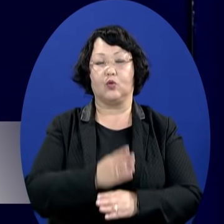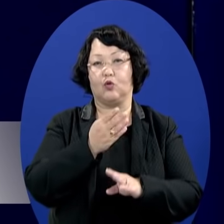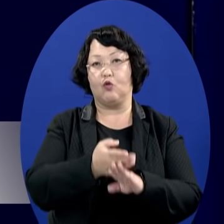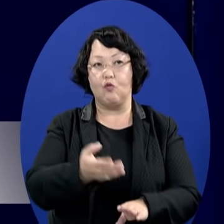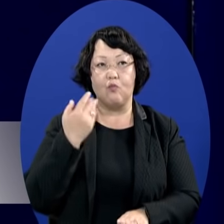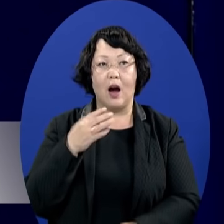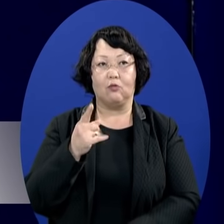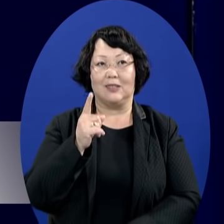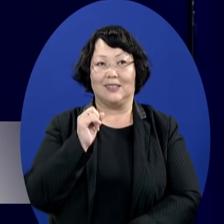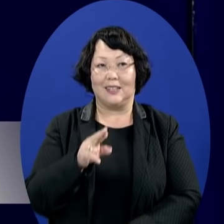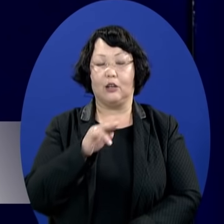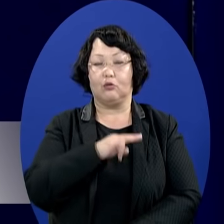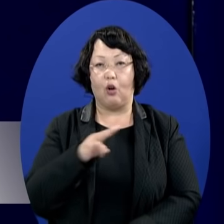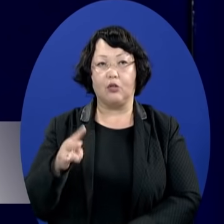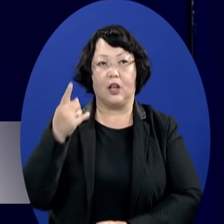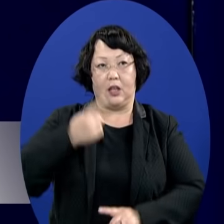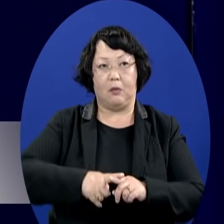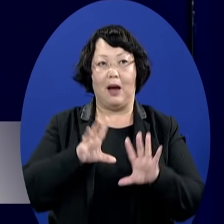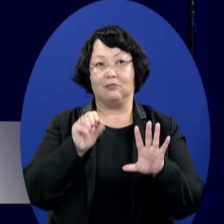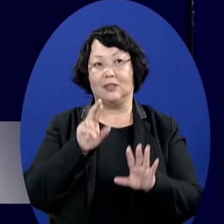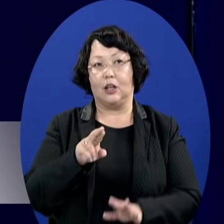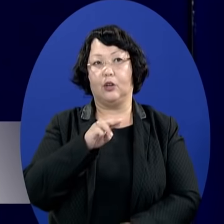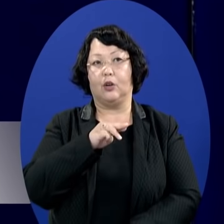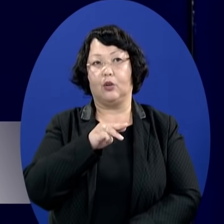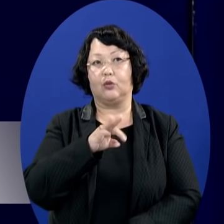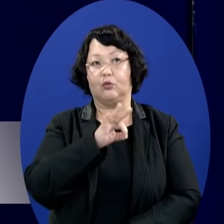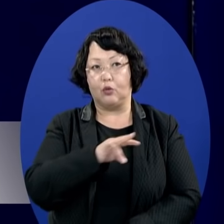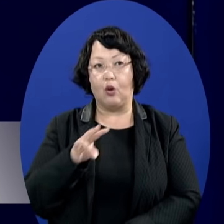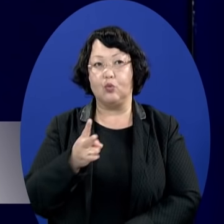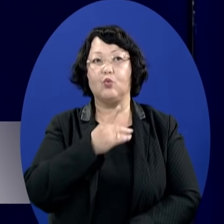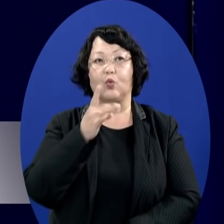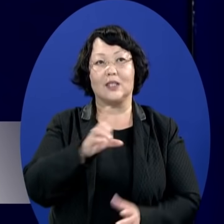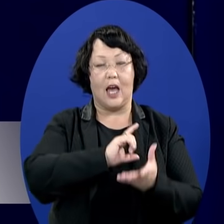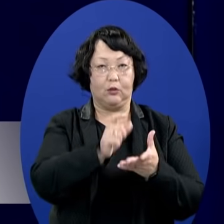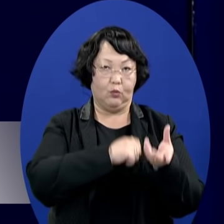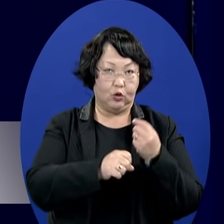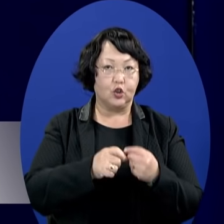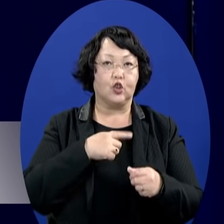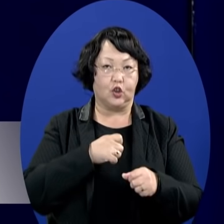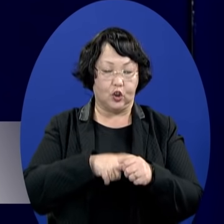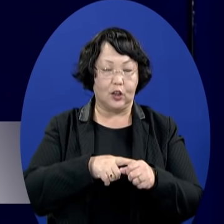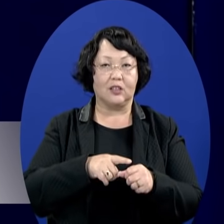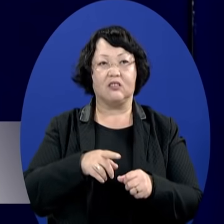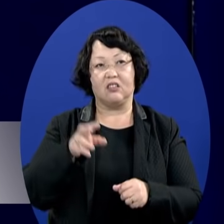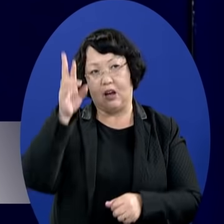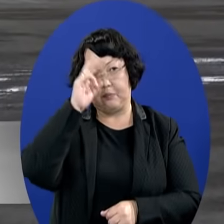яг 11 сая тонн нүүрсэн дээр нэмээд 10 сая тонн хүрхэх 10 сая тонн нүүрс экспортлох юм зорилтыг салбарынхан тавьсан байна.